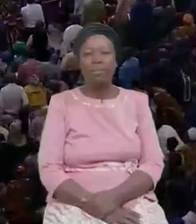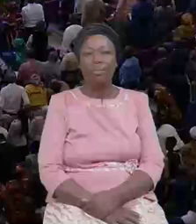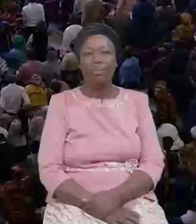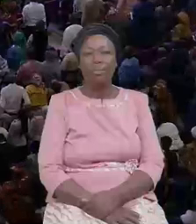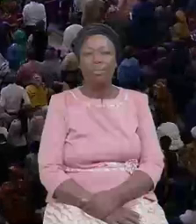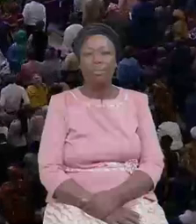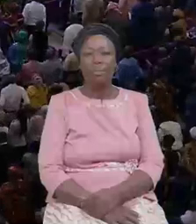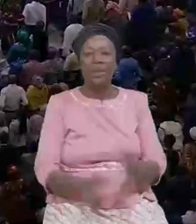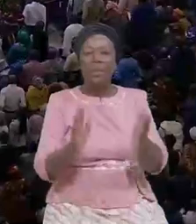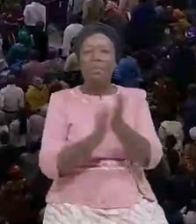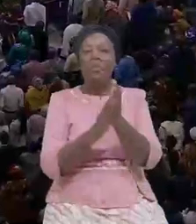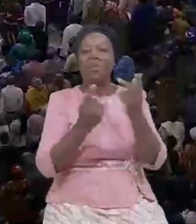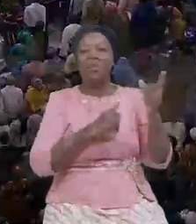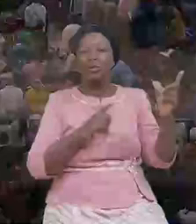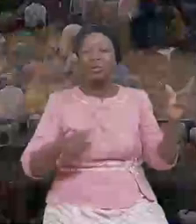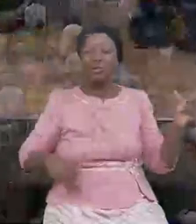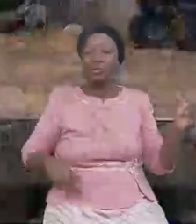Gloire à Dieu.